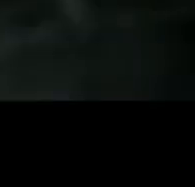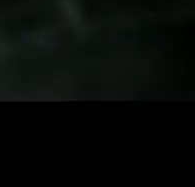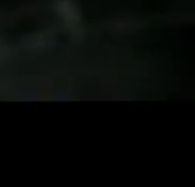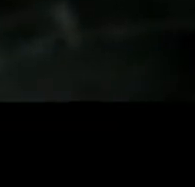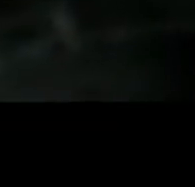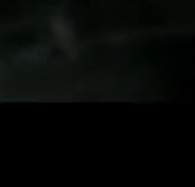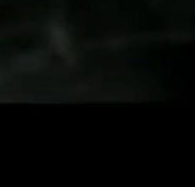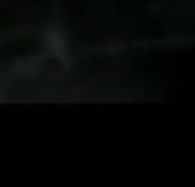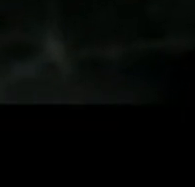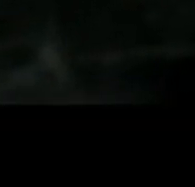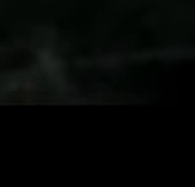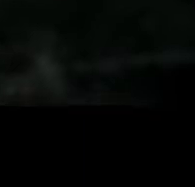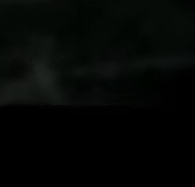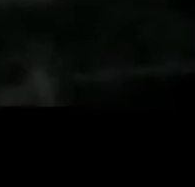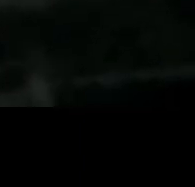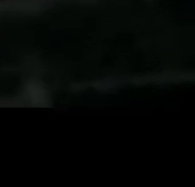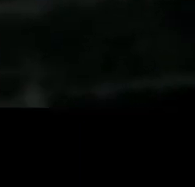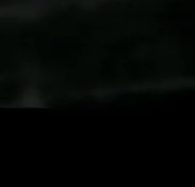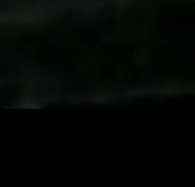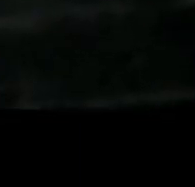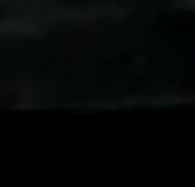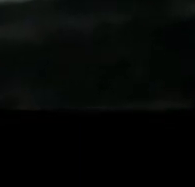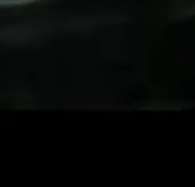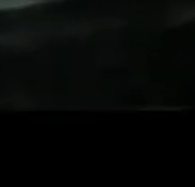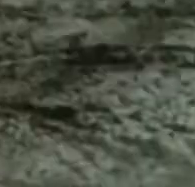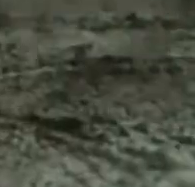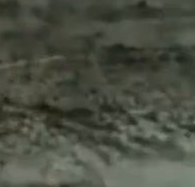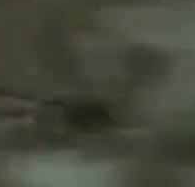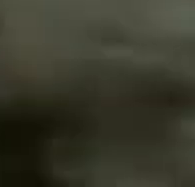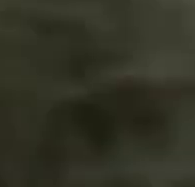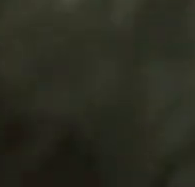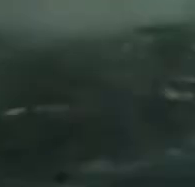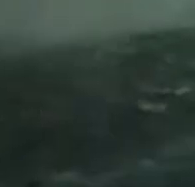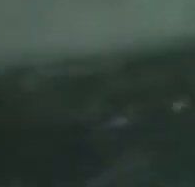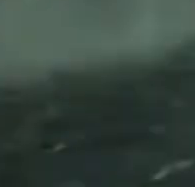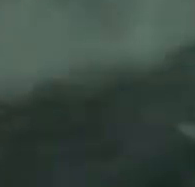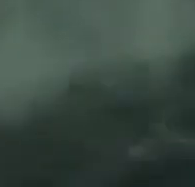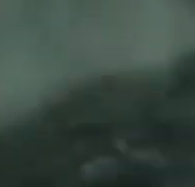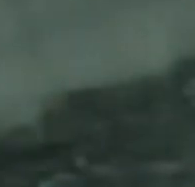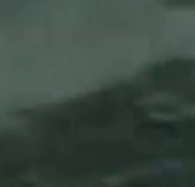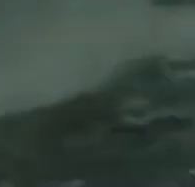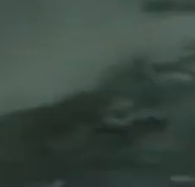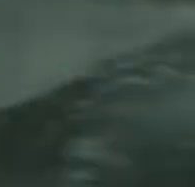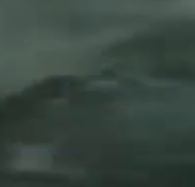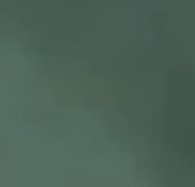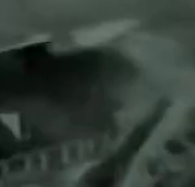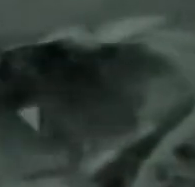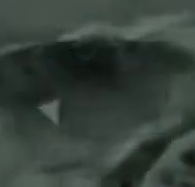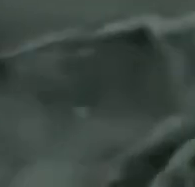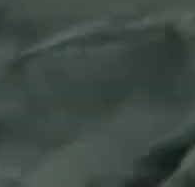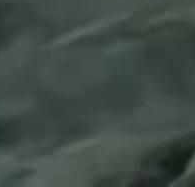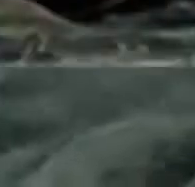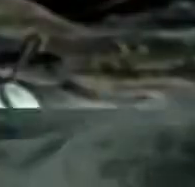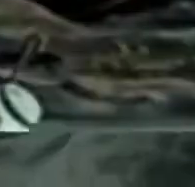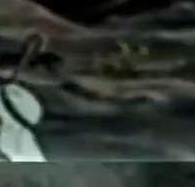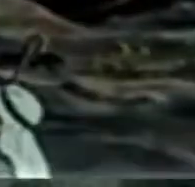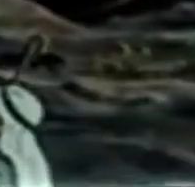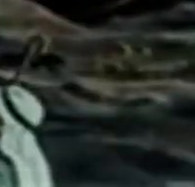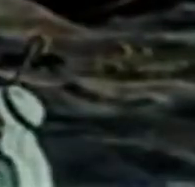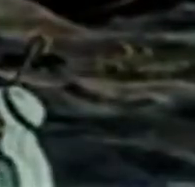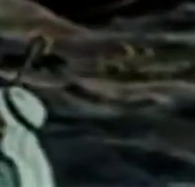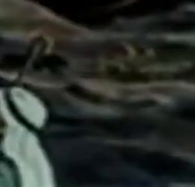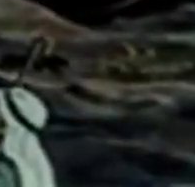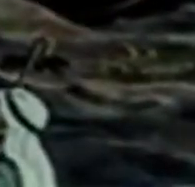si mahali petu. Akahubiri habari hizi. Kupitia Nuhu tunaona nia ya Mungu